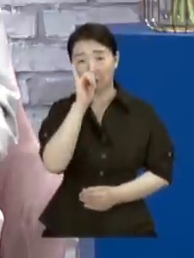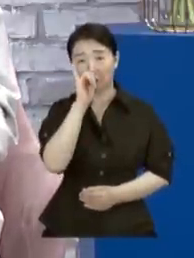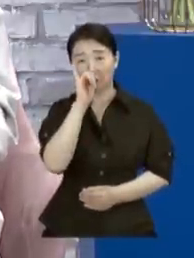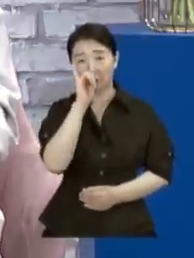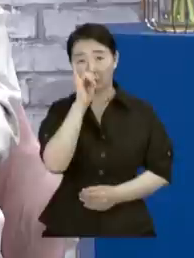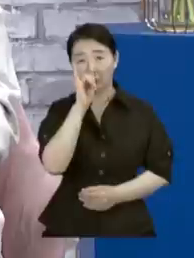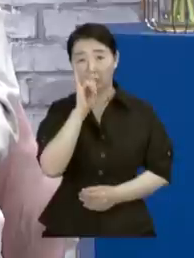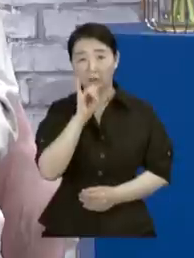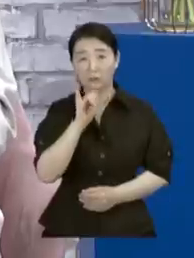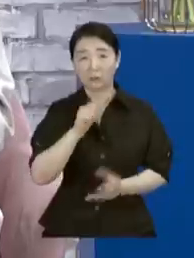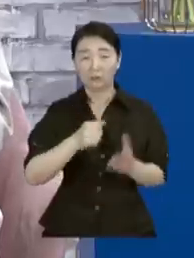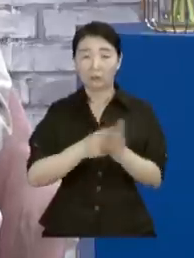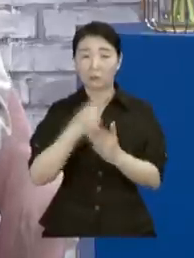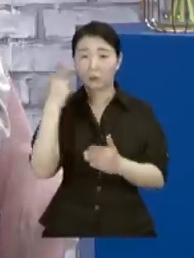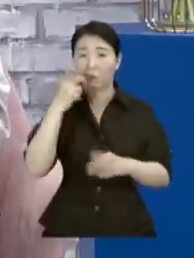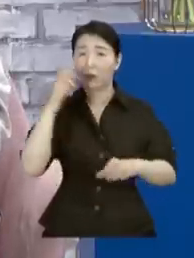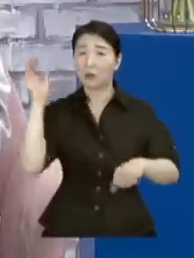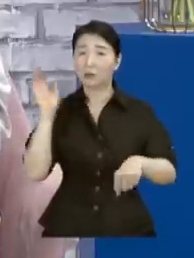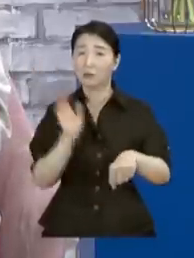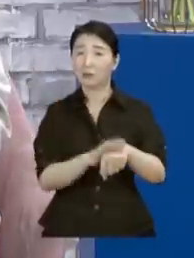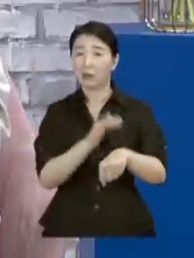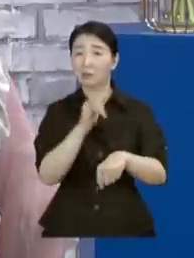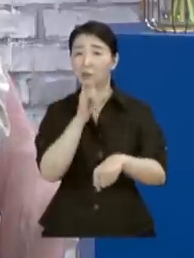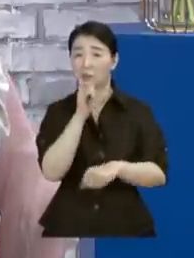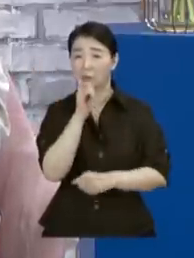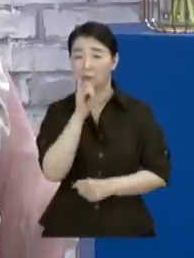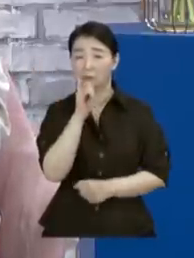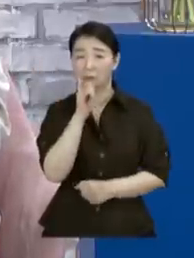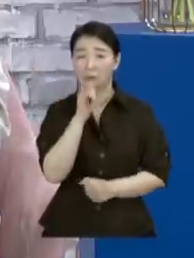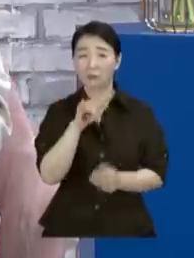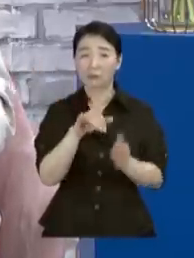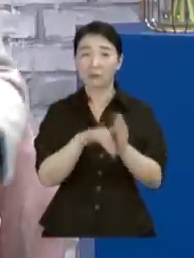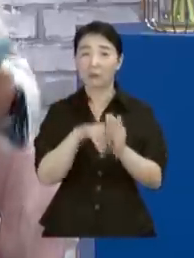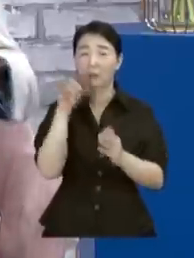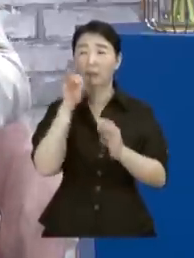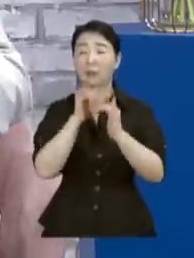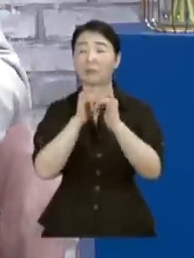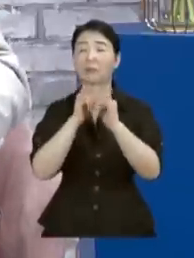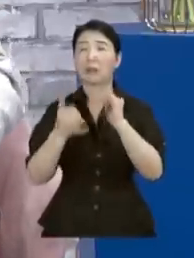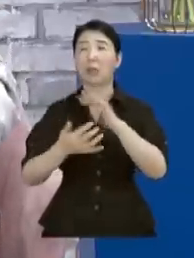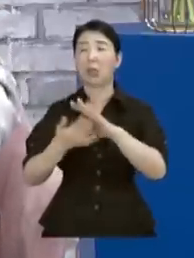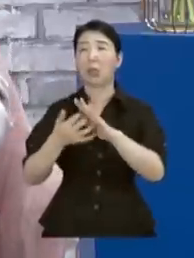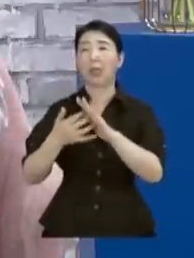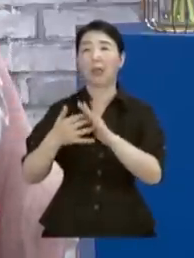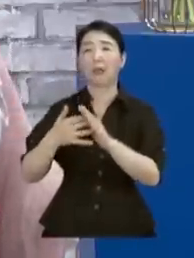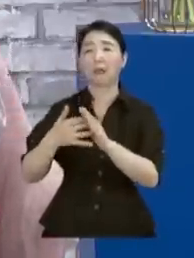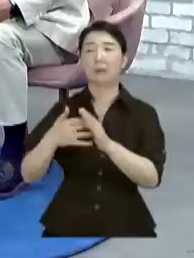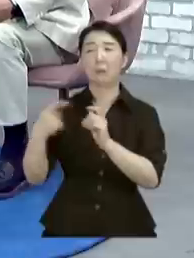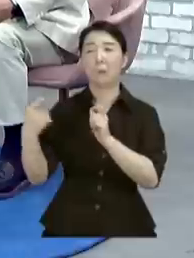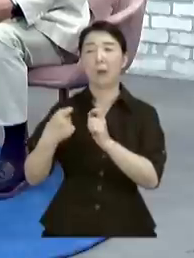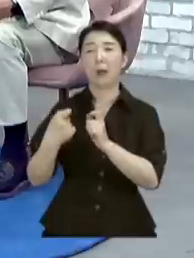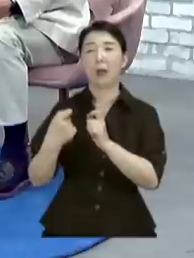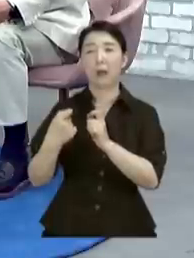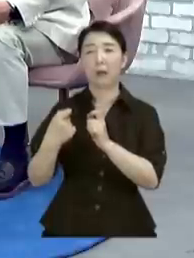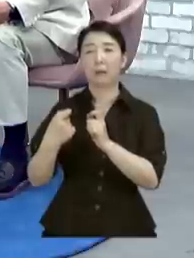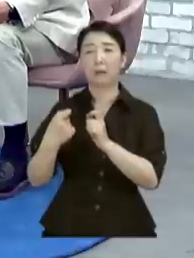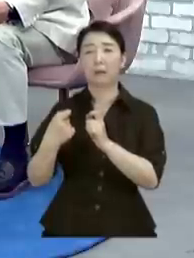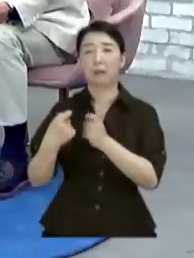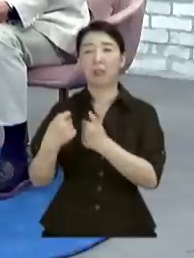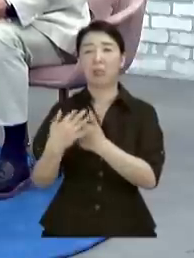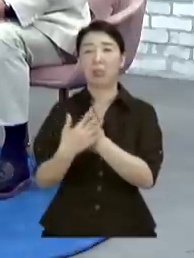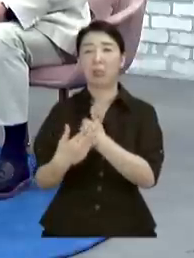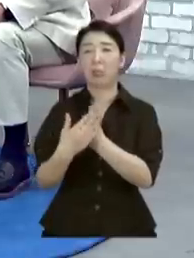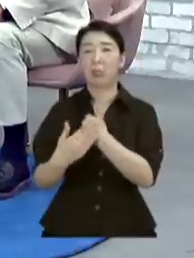이거 관리를 잘못해서 그 나쁜 사람들이 의도적으로 접근을 해. 네,